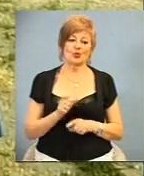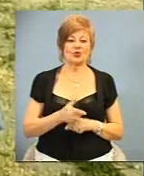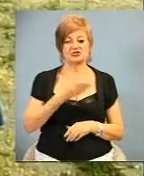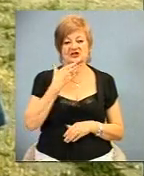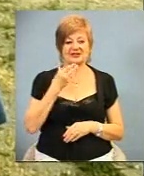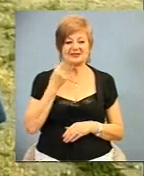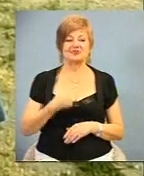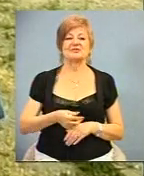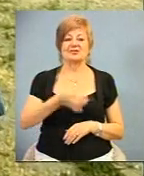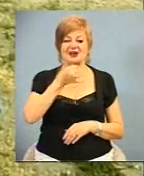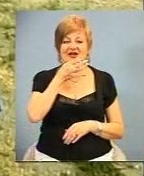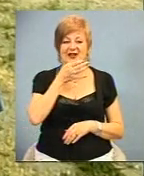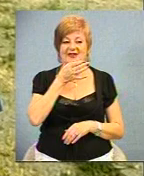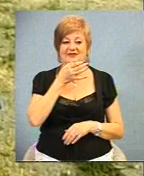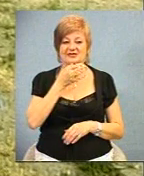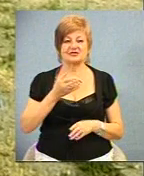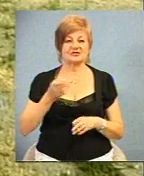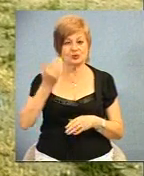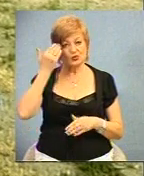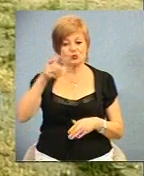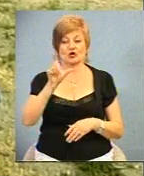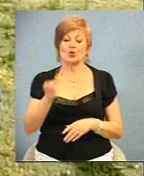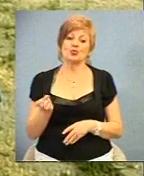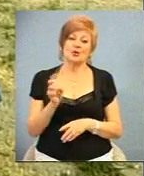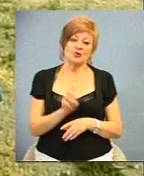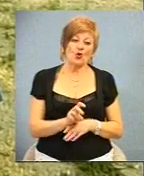подобається. Чужі люди, що заходять, завжди